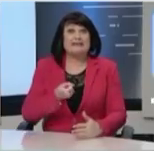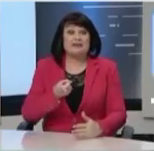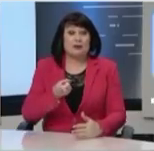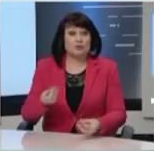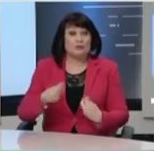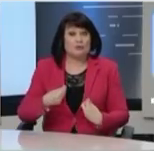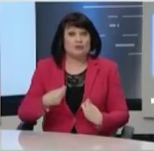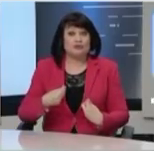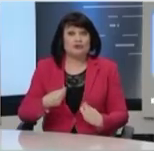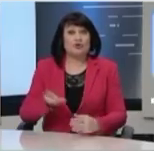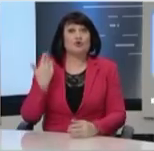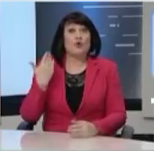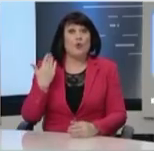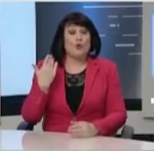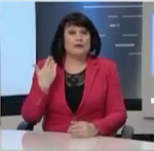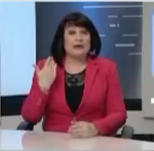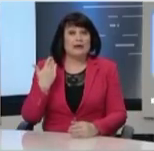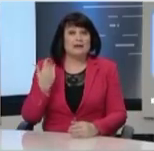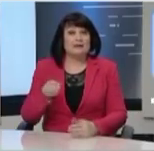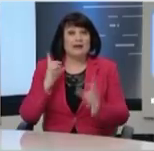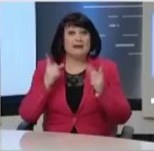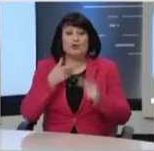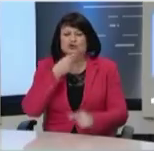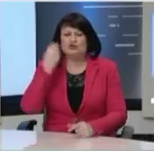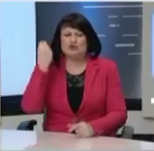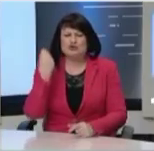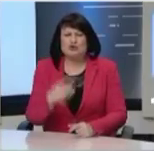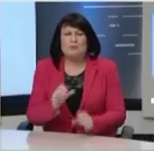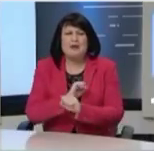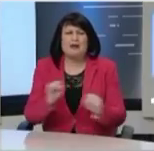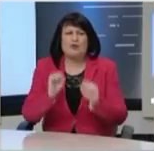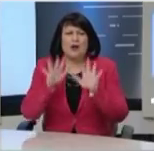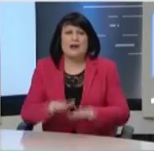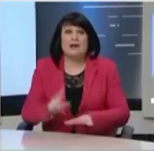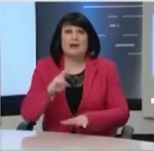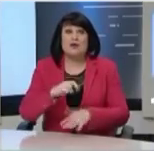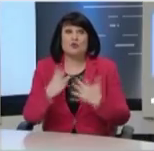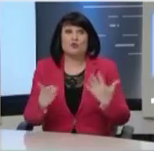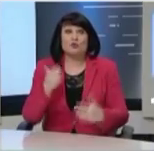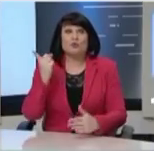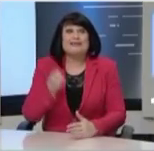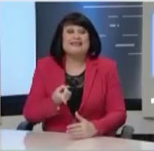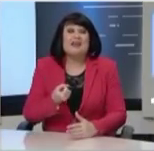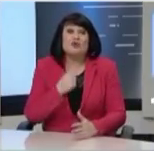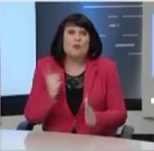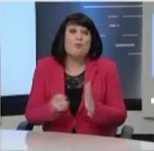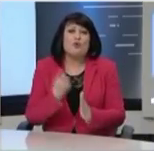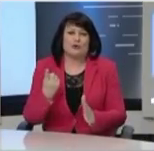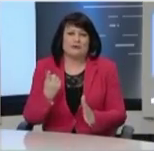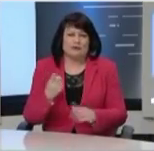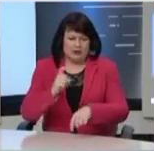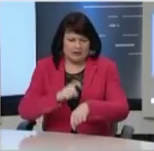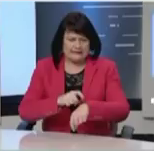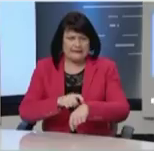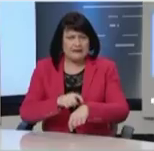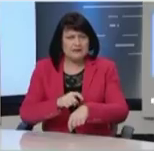και μάλιστα επί των ημερών σας να έχει φτάσει στο ντροπιαστικό ιστορικό ρεκόρ του 28% και την ίδια